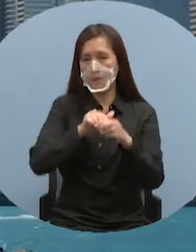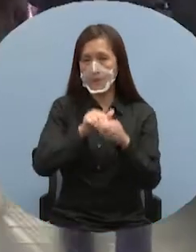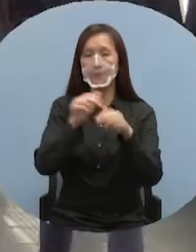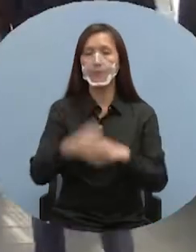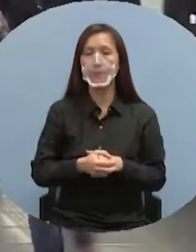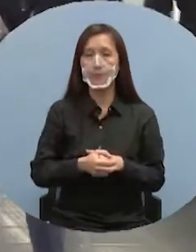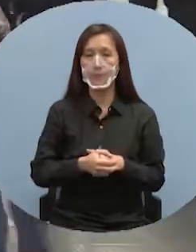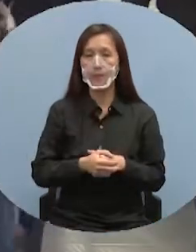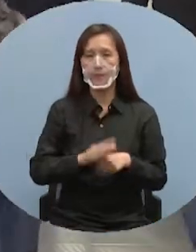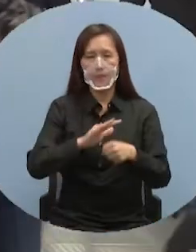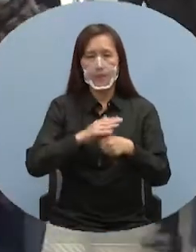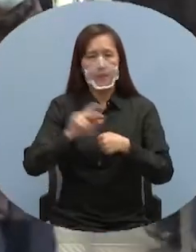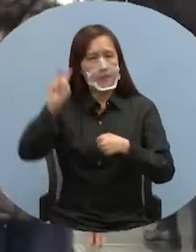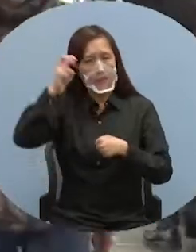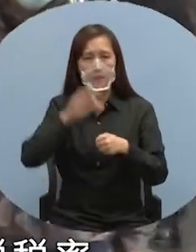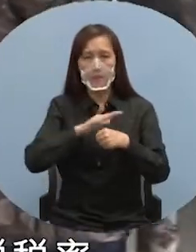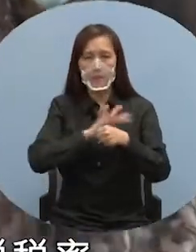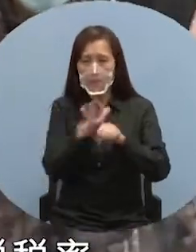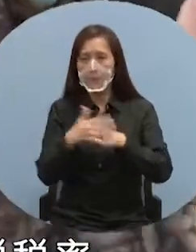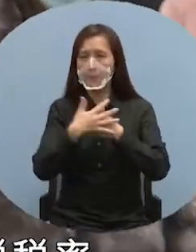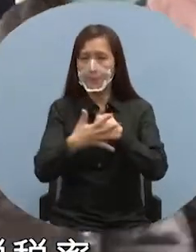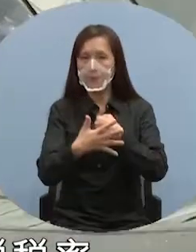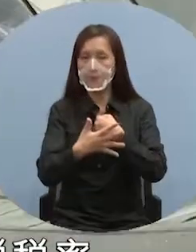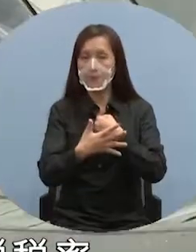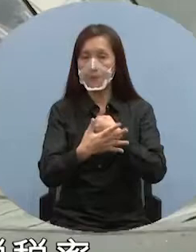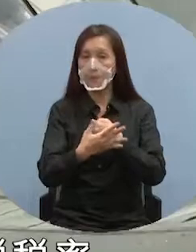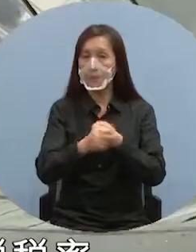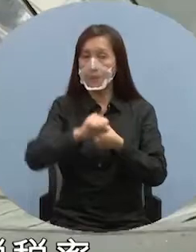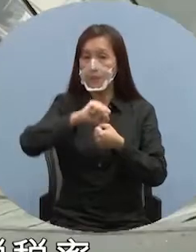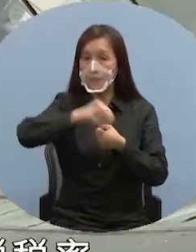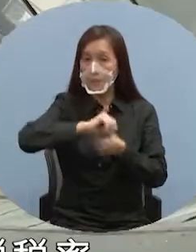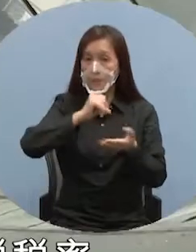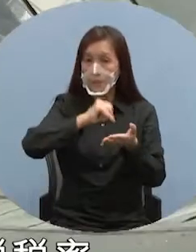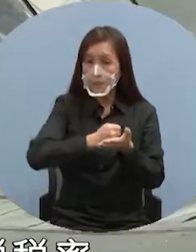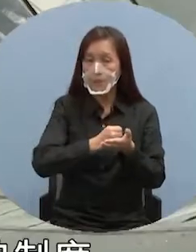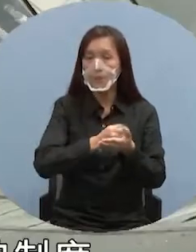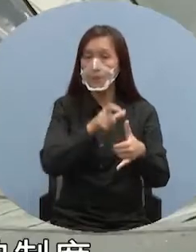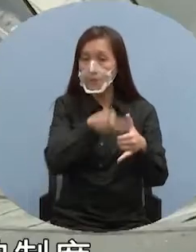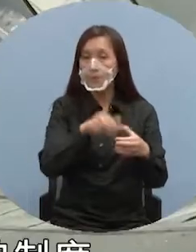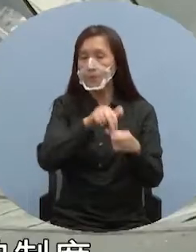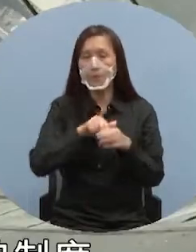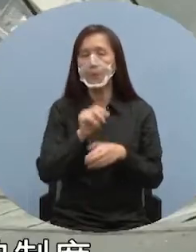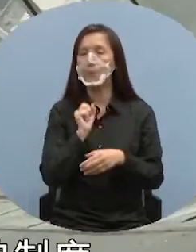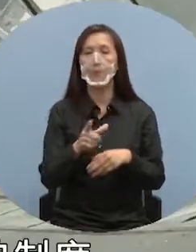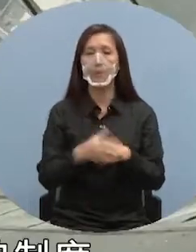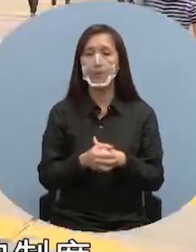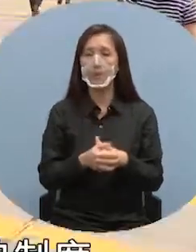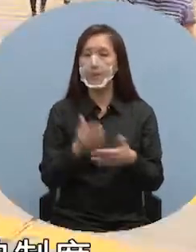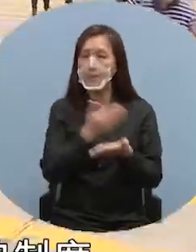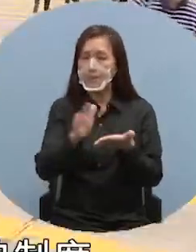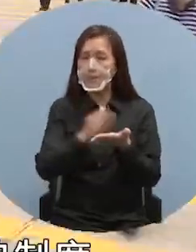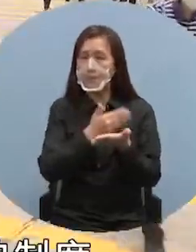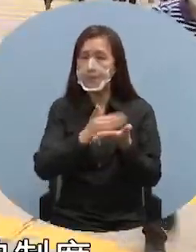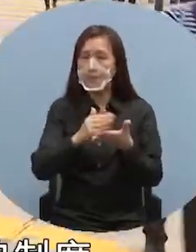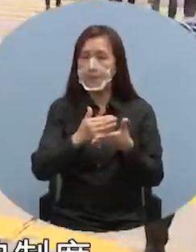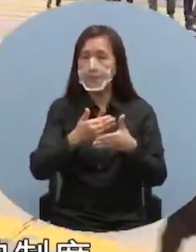入，但係考慮到第五波疫情，暫時唔會調整利得税同薪俸稅稅率，但就建議分階段落實改革